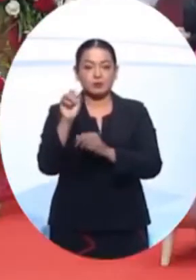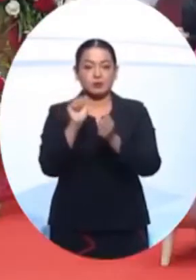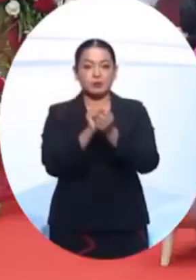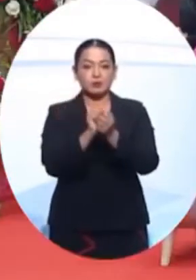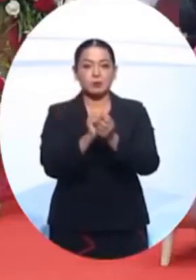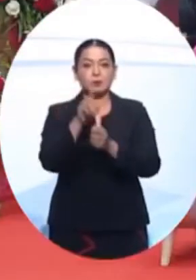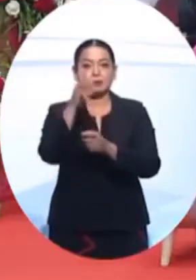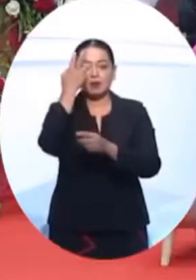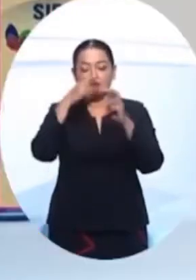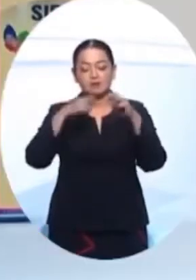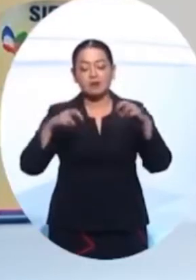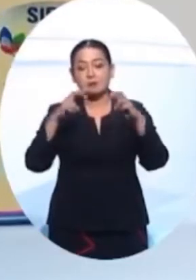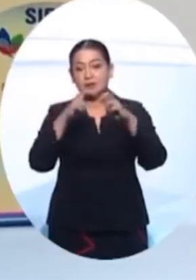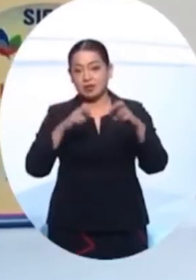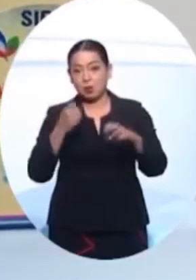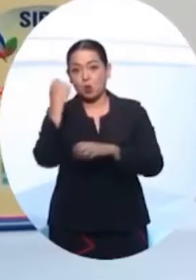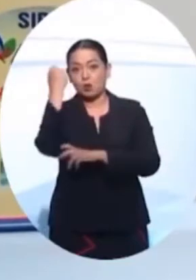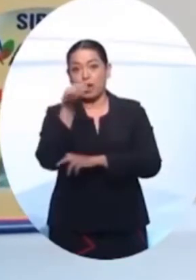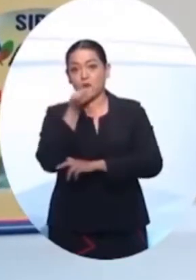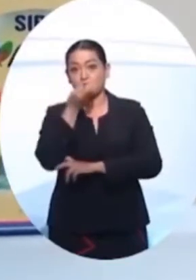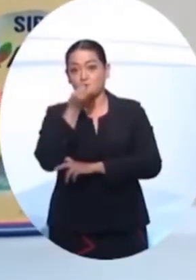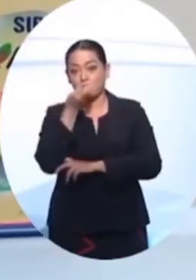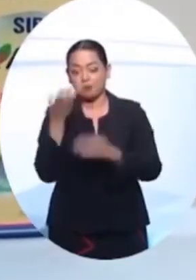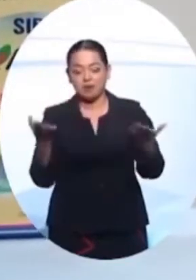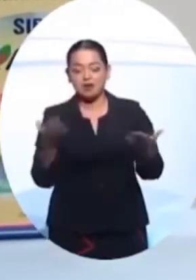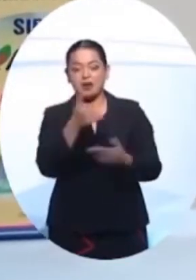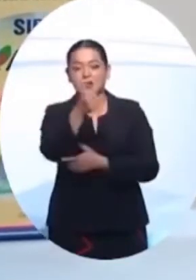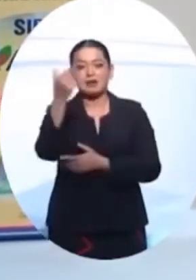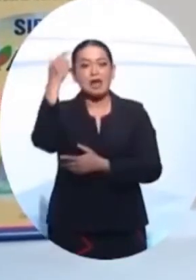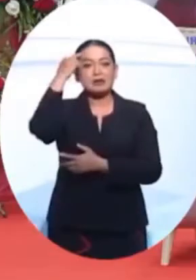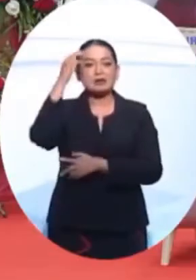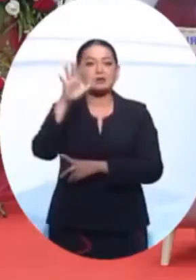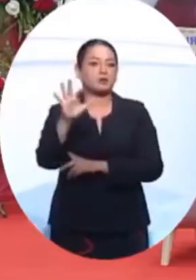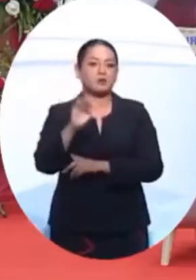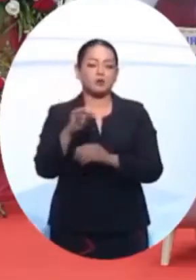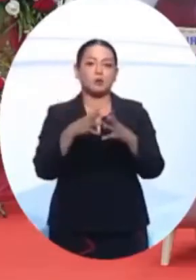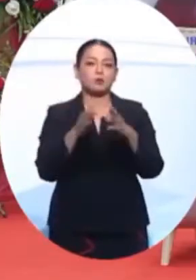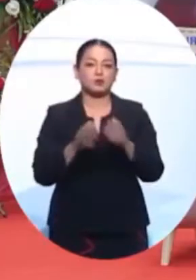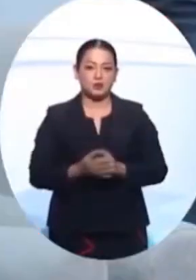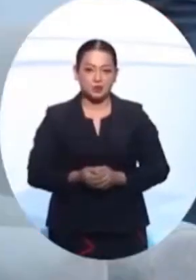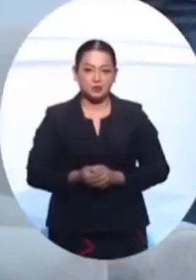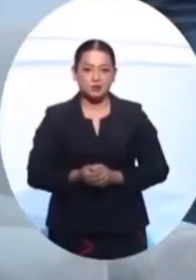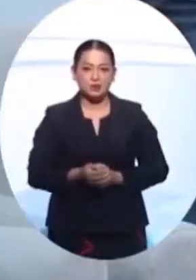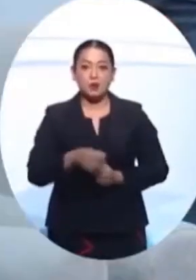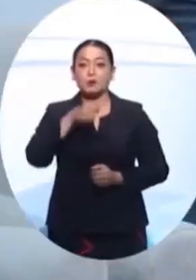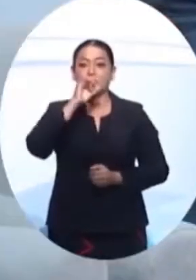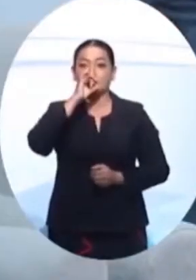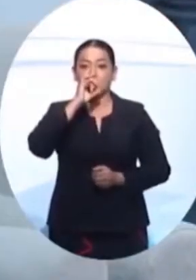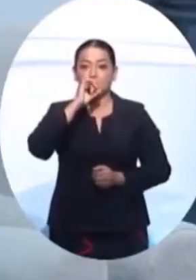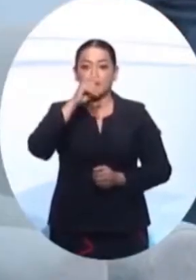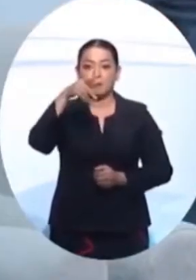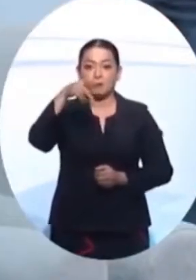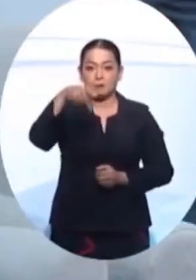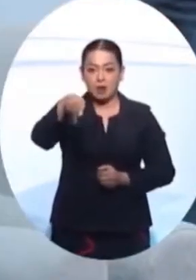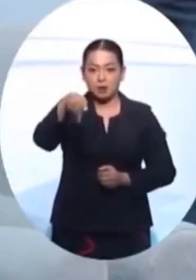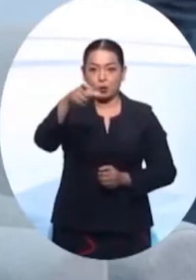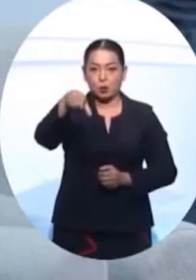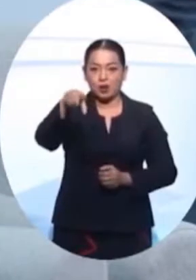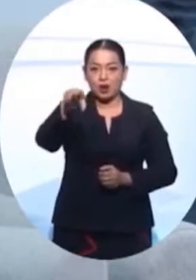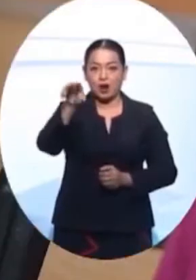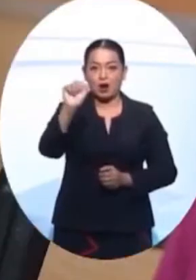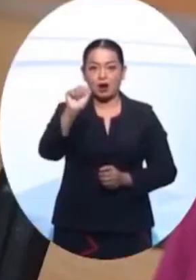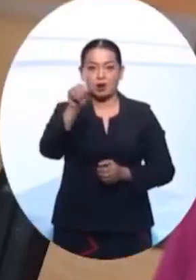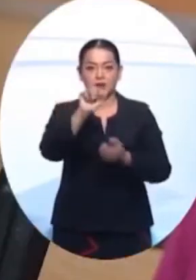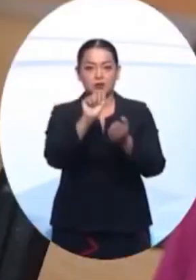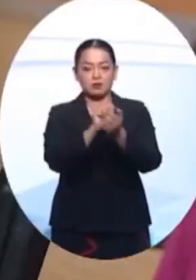Siro BQA dùng cho người hen suyễn, hen phế quản, viêm phế quản mãn tính, viêm phổi tắc nghẽn COPD. Các chuyên gia đầu